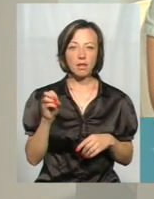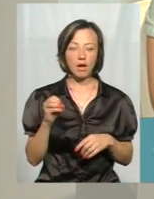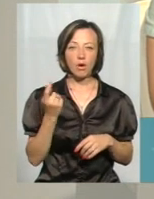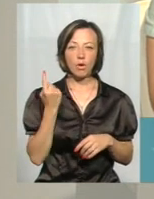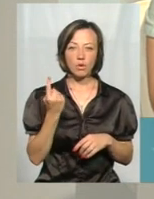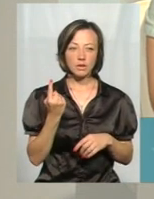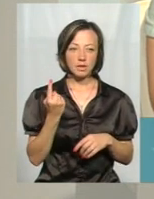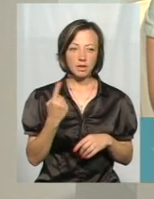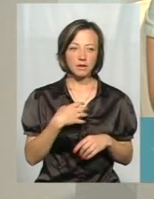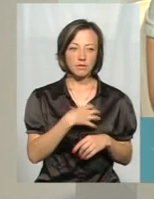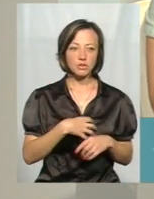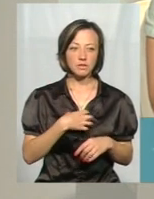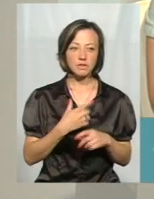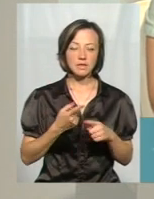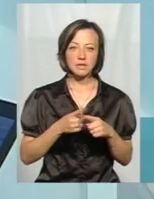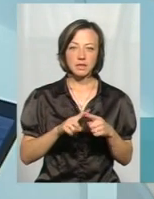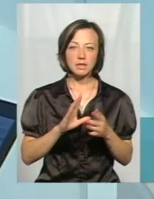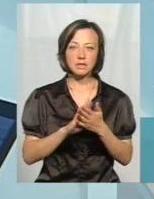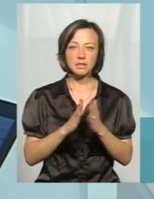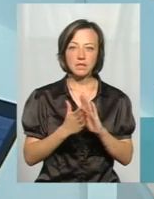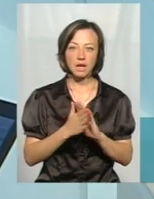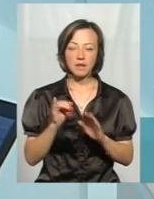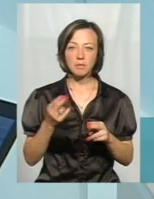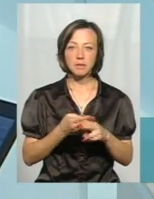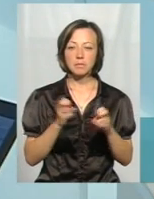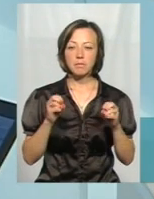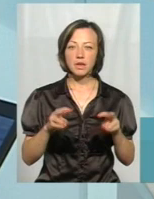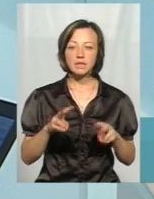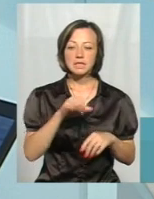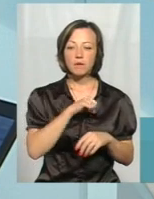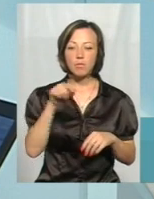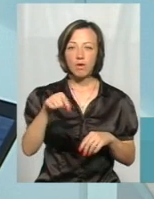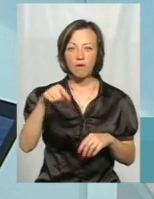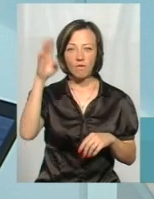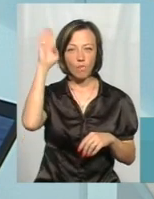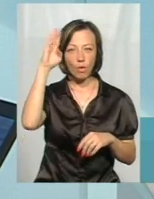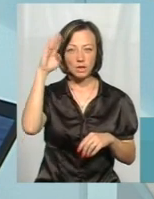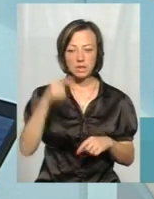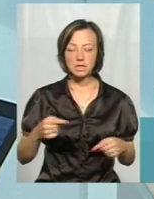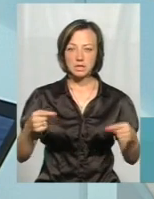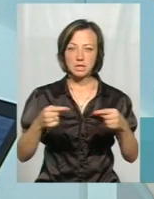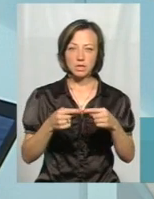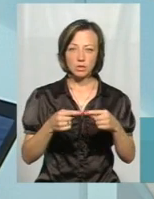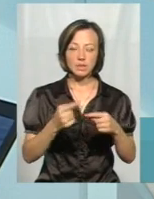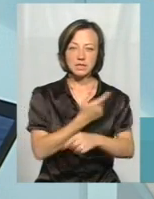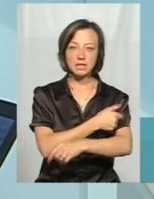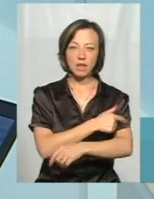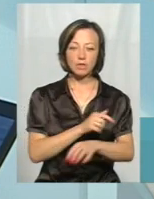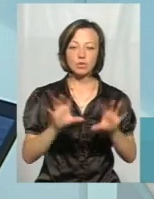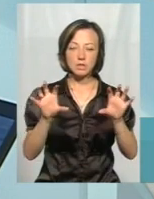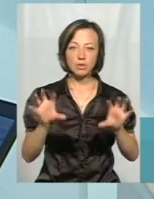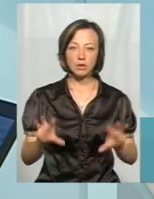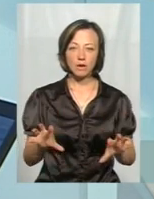одне із найважливіших – це стан і безпечність самої води відкритого водойми, яка згідно санітарного